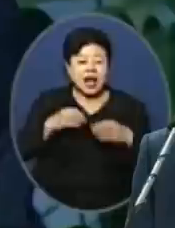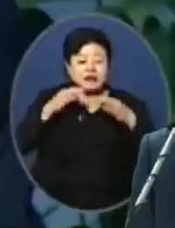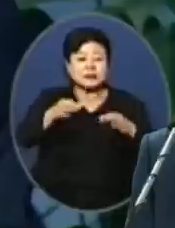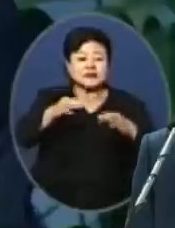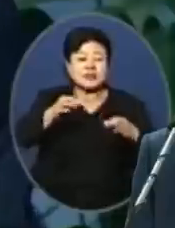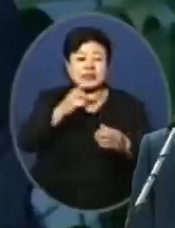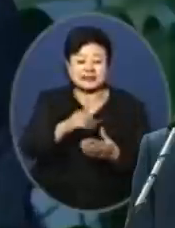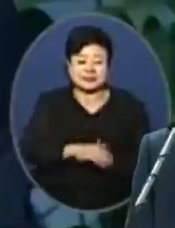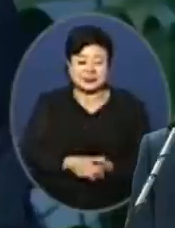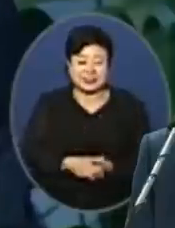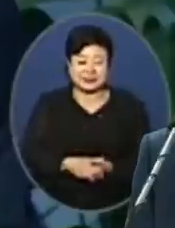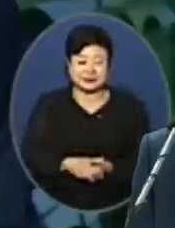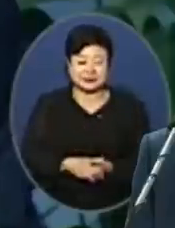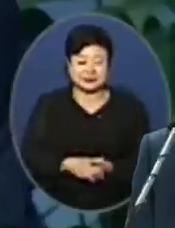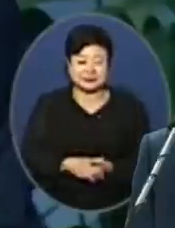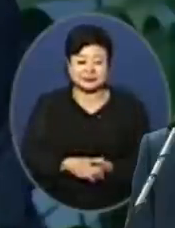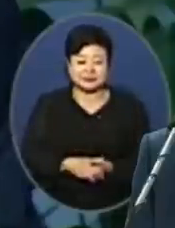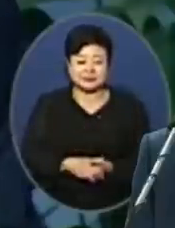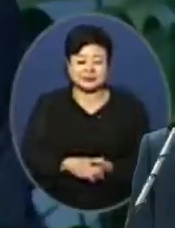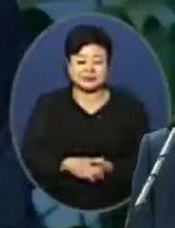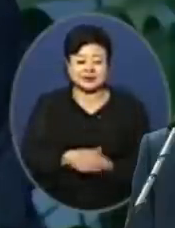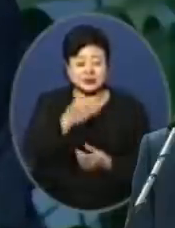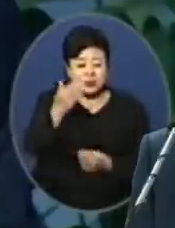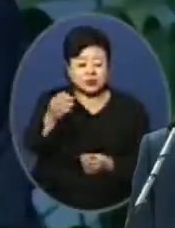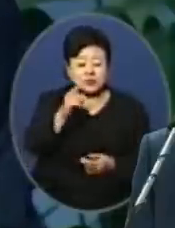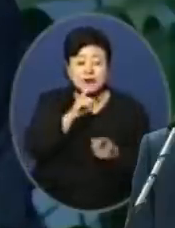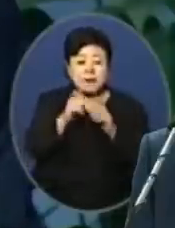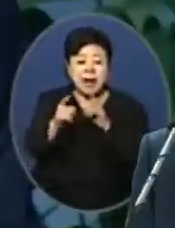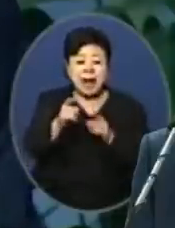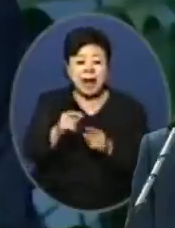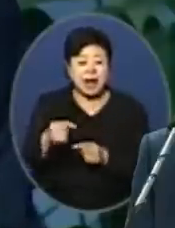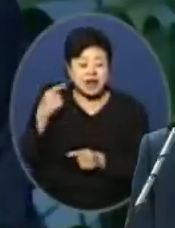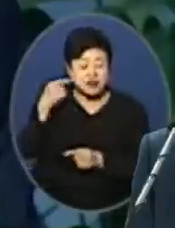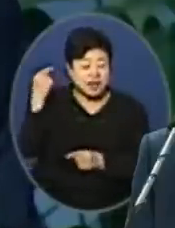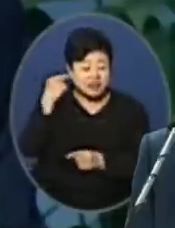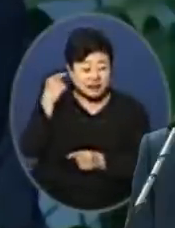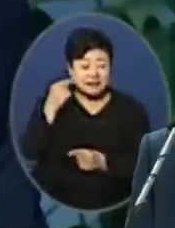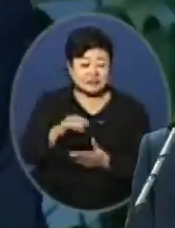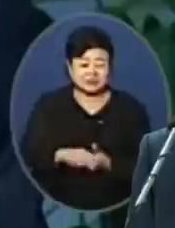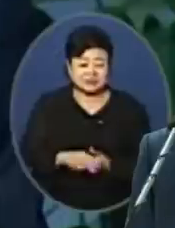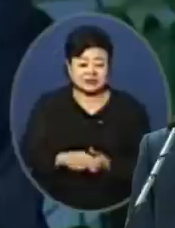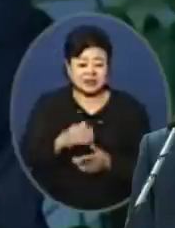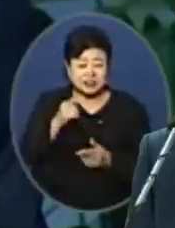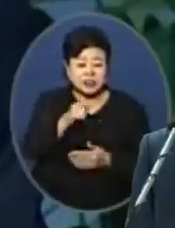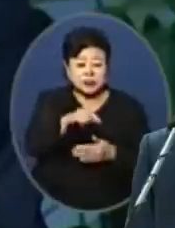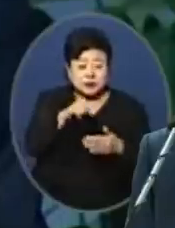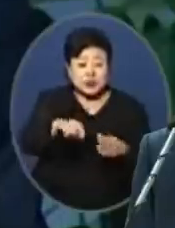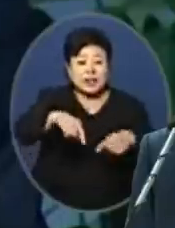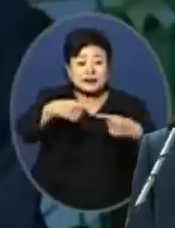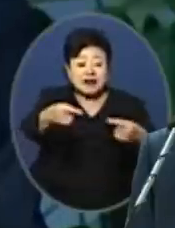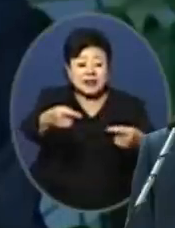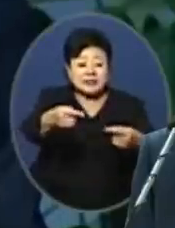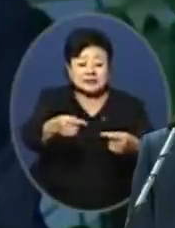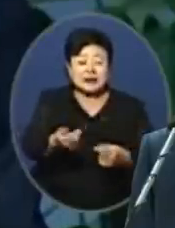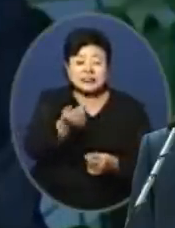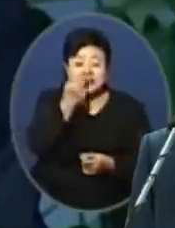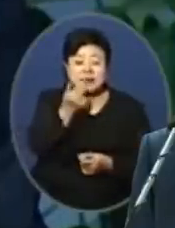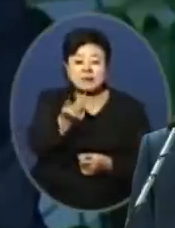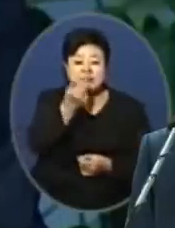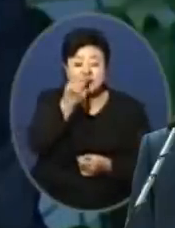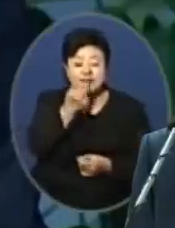쳐 말씀을 하십시오. 여러분의 말이 여러분의 귀에 들어가서 여러분 속에 들어가서